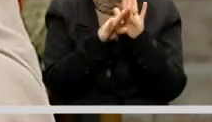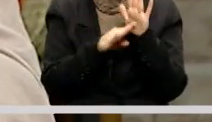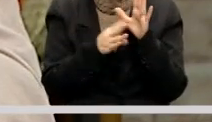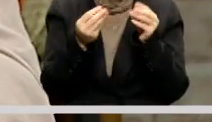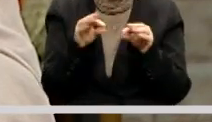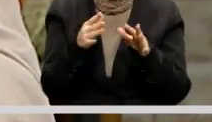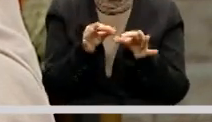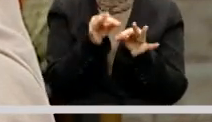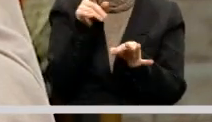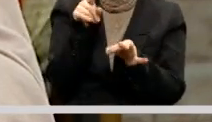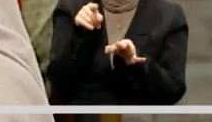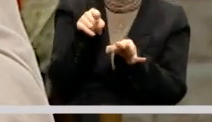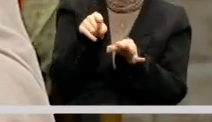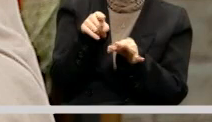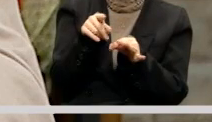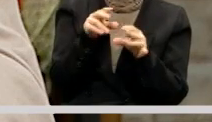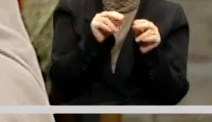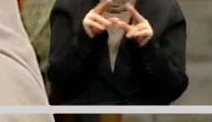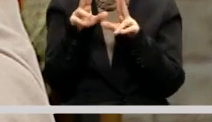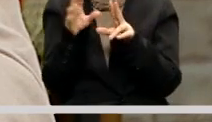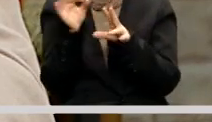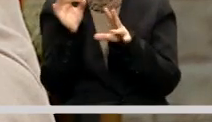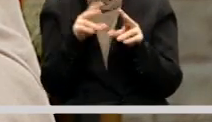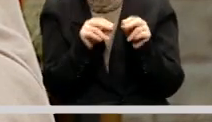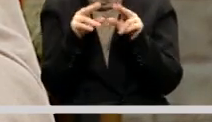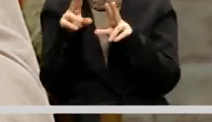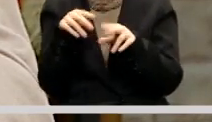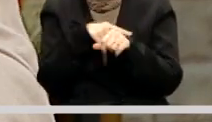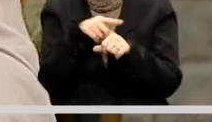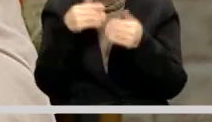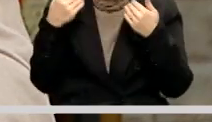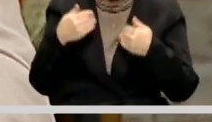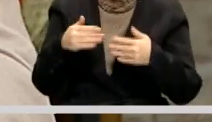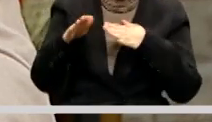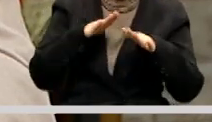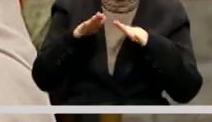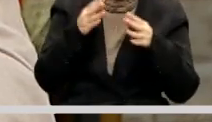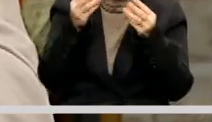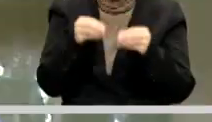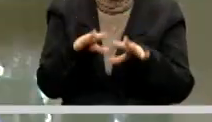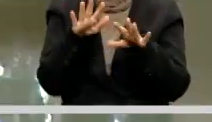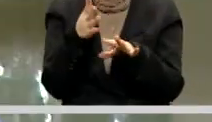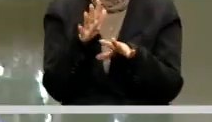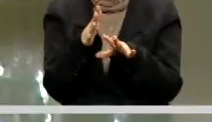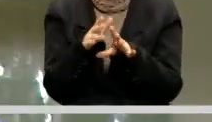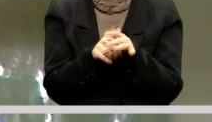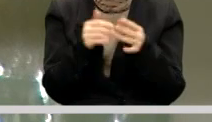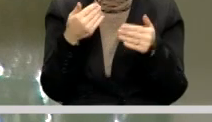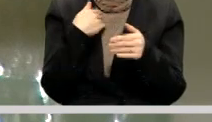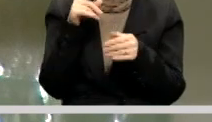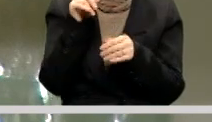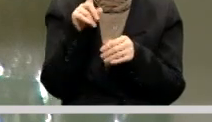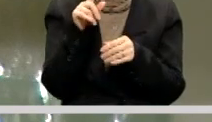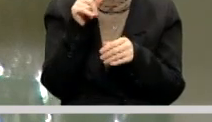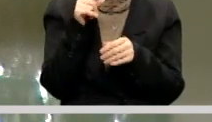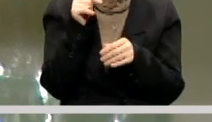uyandığında kolunu bacağını hareket ettiremiyor ve müthiş bir korku yaşayabiliyor. Ben bunu yaşadım bir kez, o yüzden çok iyi anlayabiliyorum.